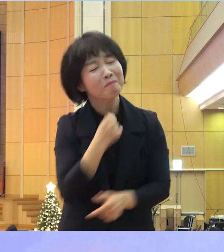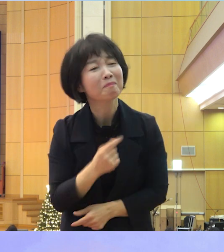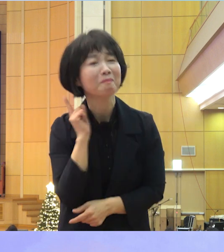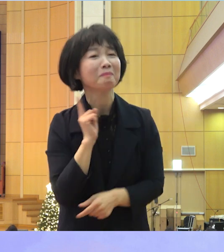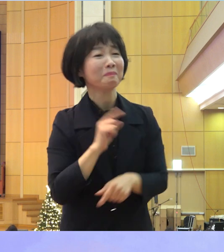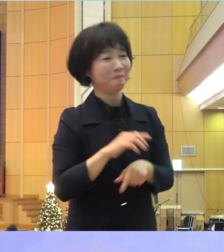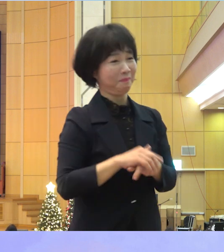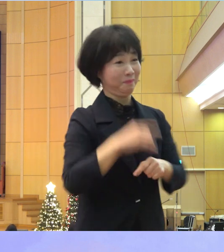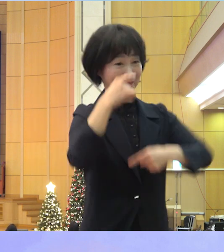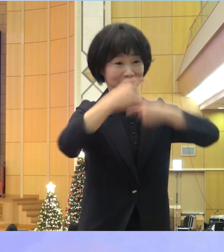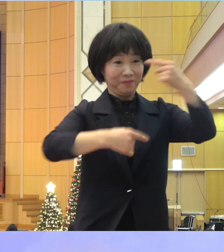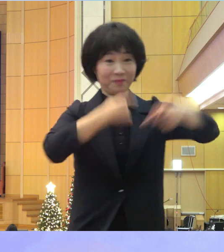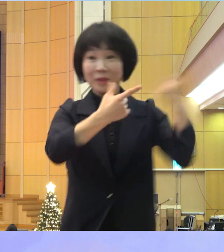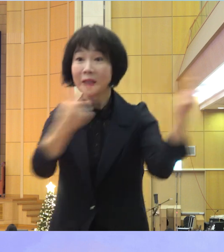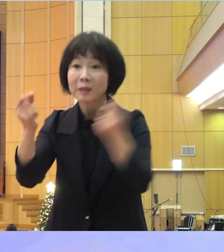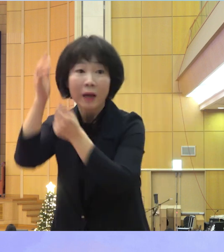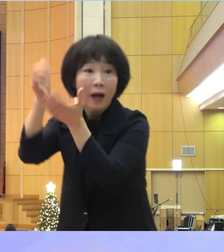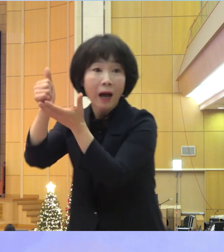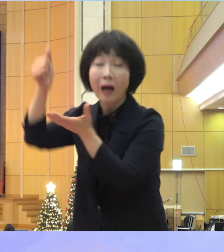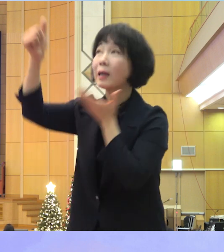따라합시다. 하나님께서